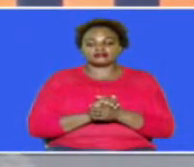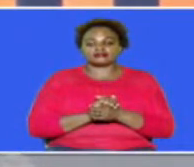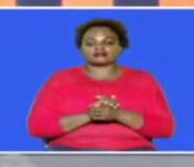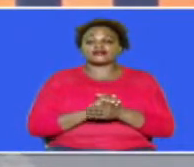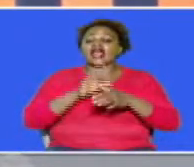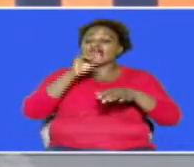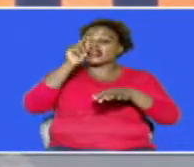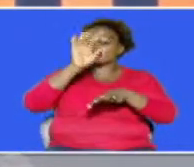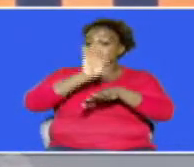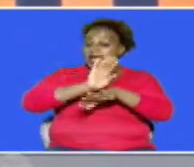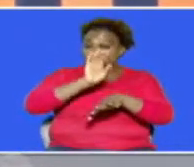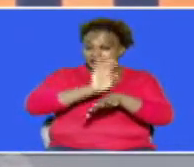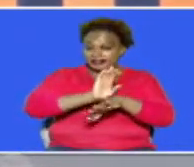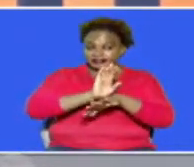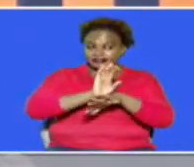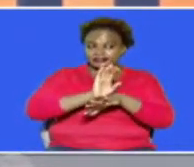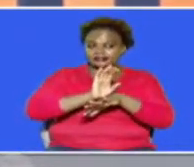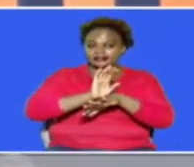The church